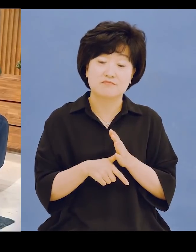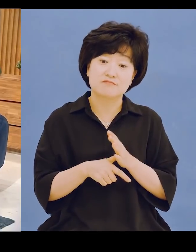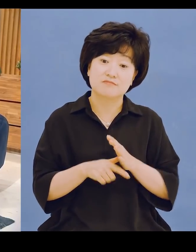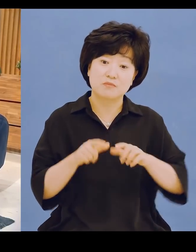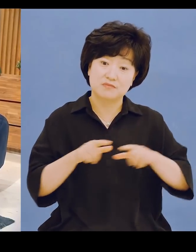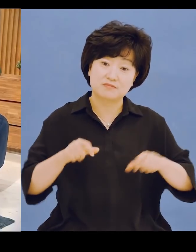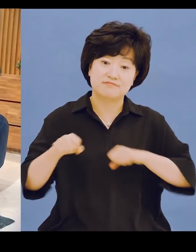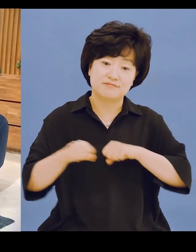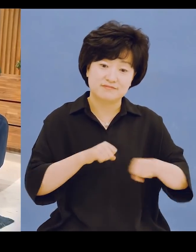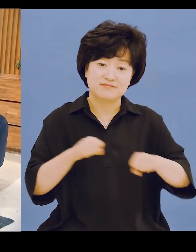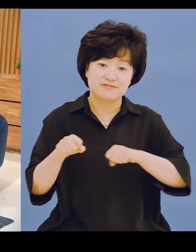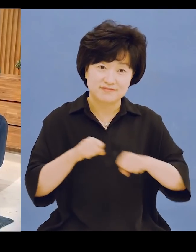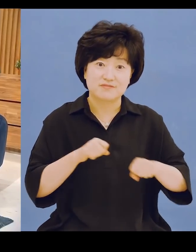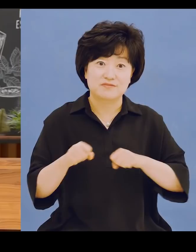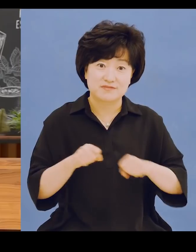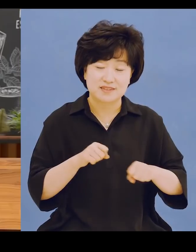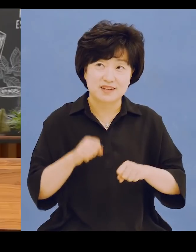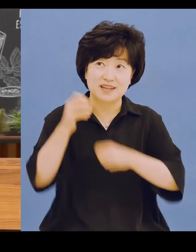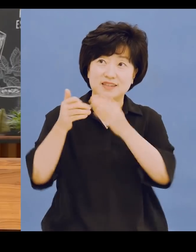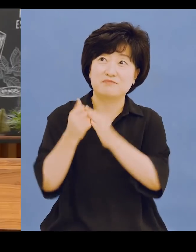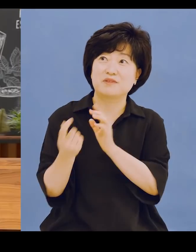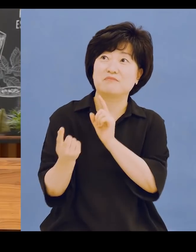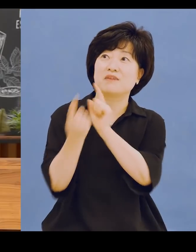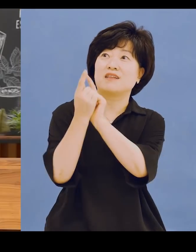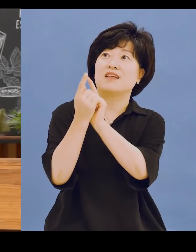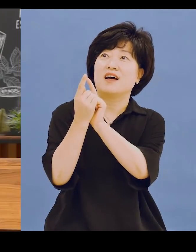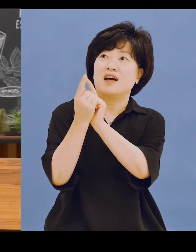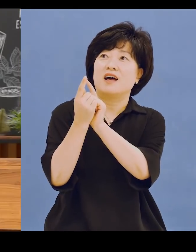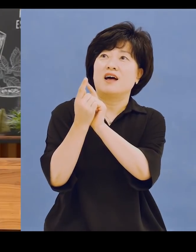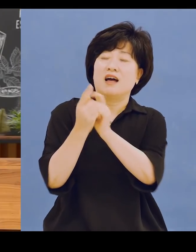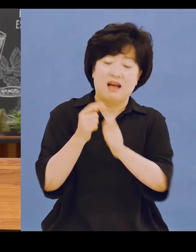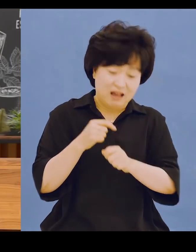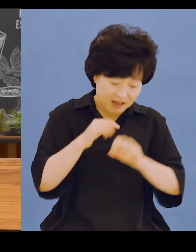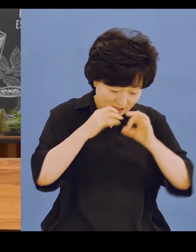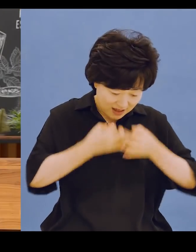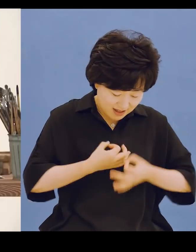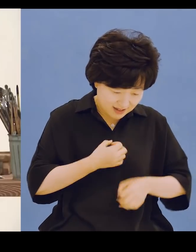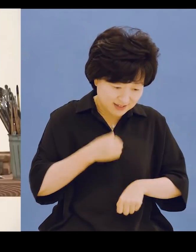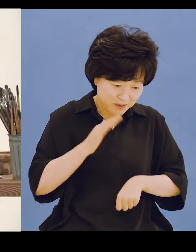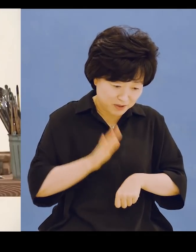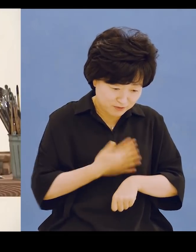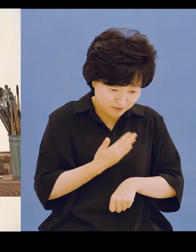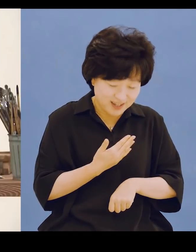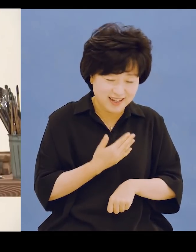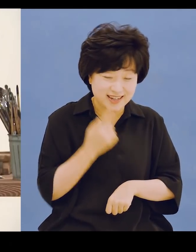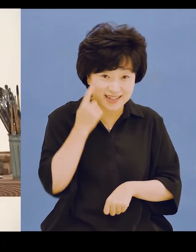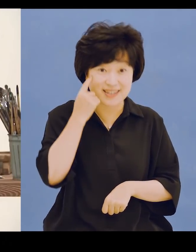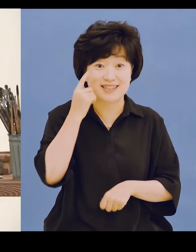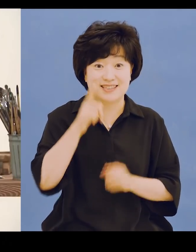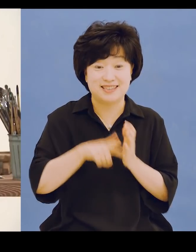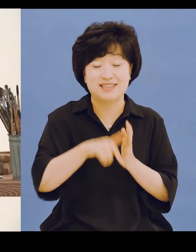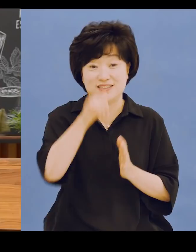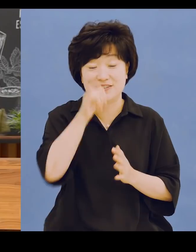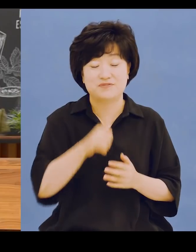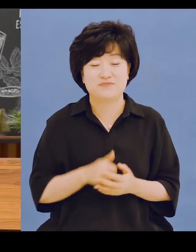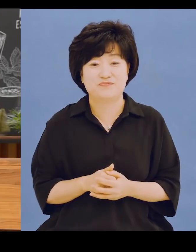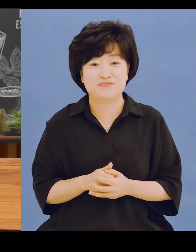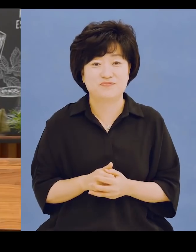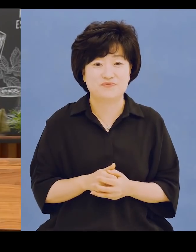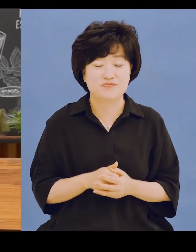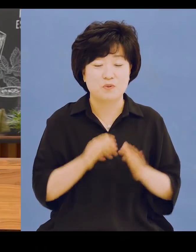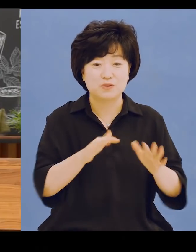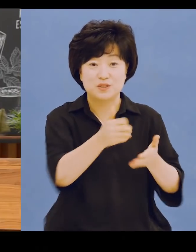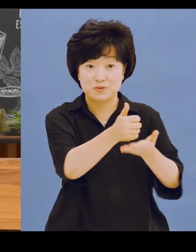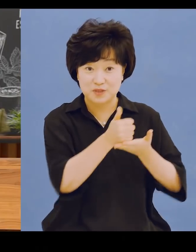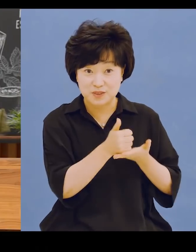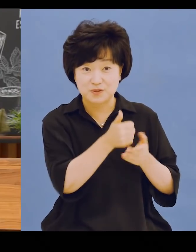그런 행동들이 하나님을 만나는 순간 이게 얼마나 큰 잘못이었구나라고 죄책감을 가지는 순간들이 있잖아요. 네. 맞아요. 오늘 모실 초대 손님도 이런